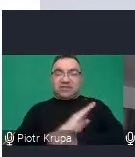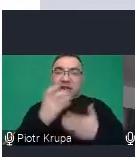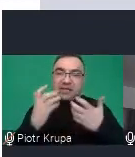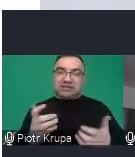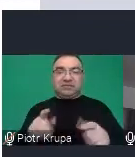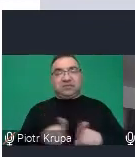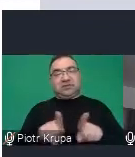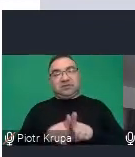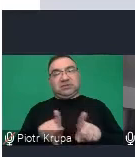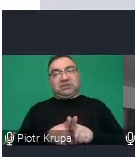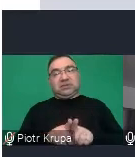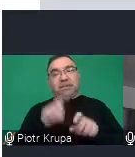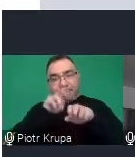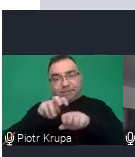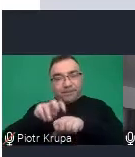sposób